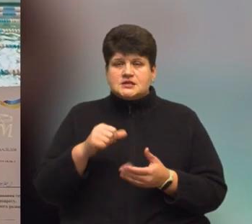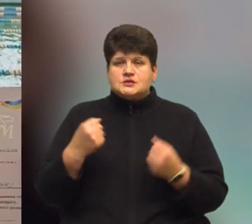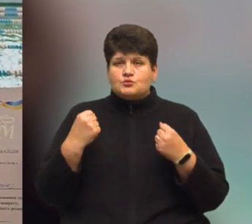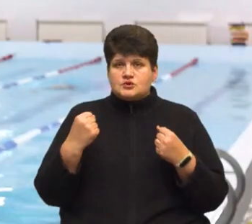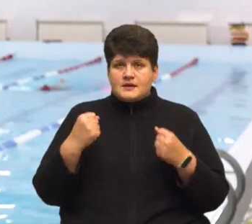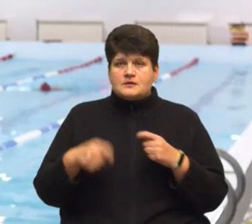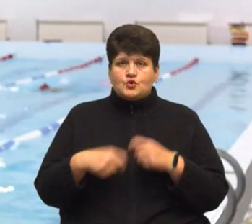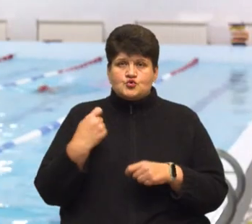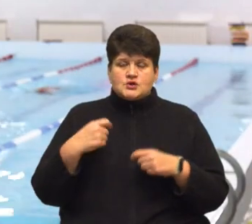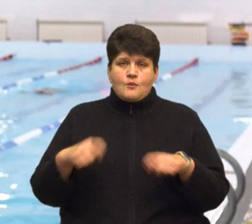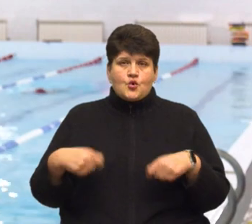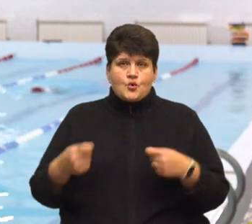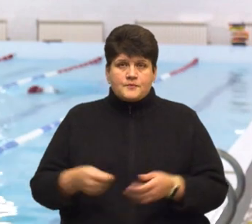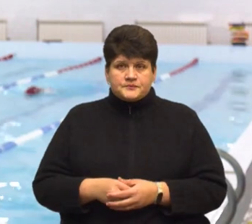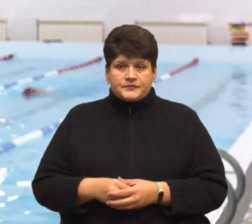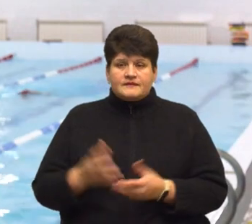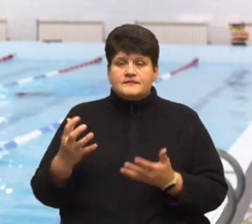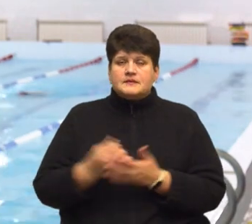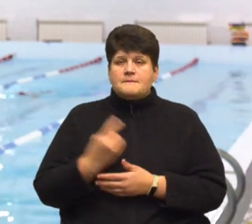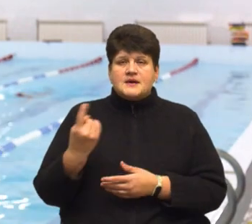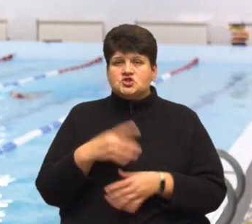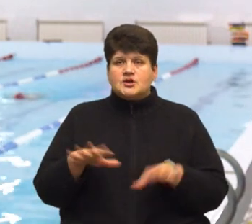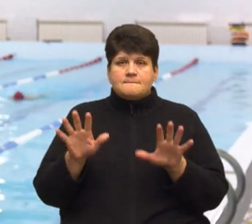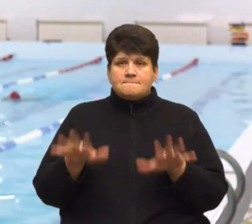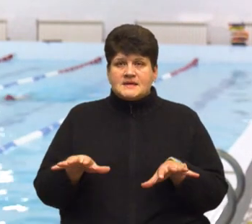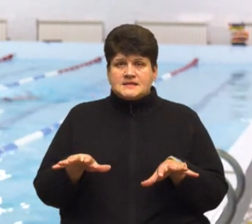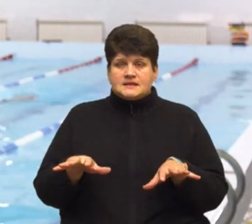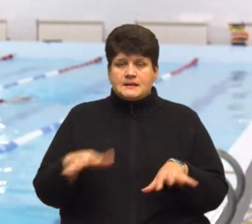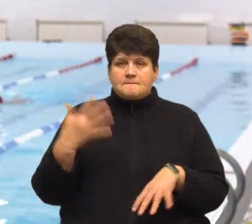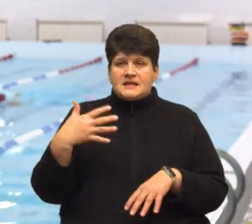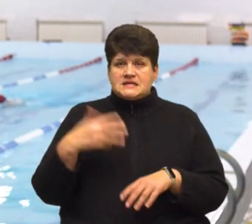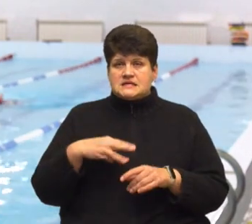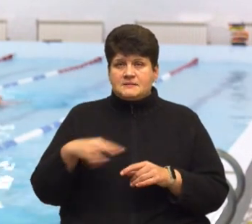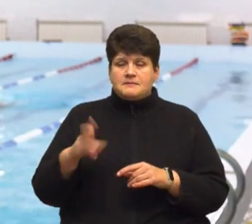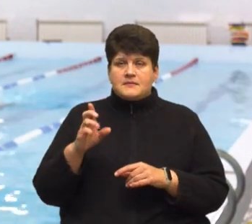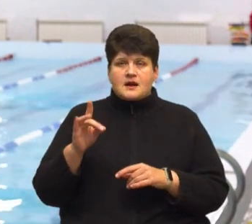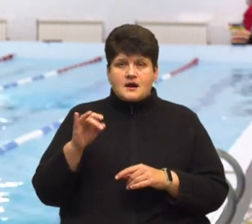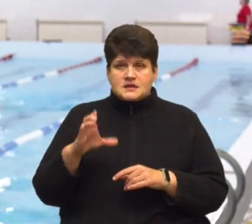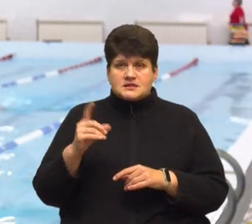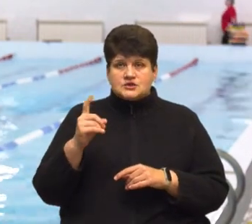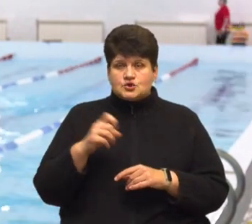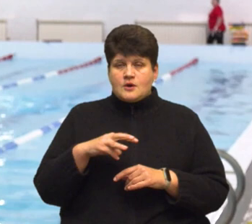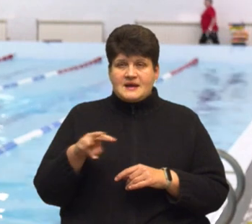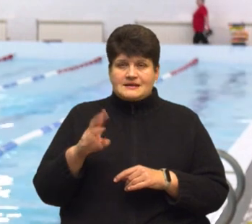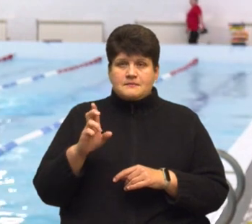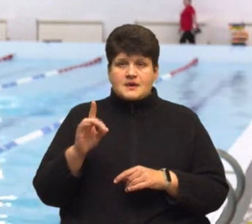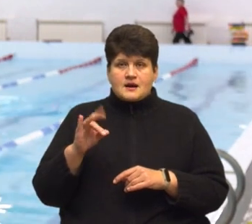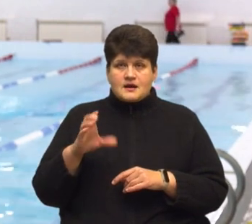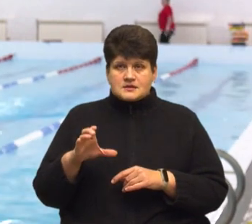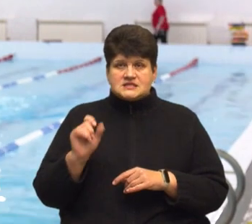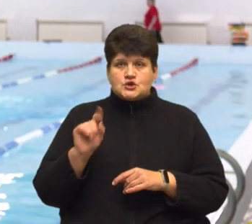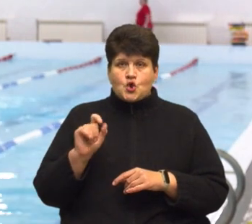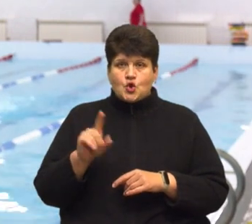апарату вона виборала перше місце на 50 м брасом і на 100 м брасом золоті нагороди